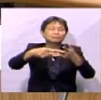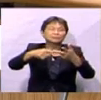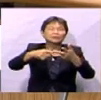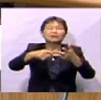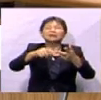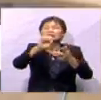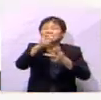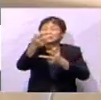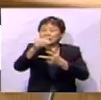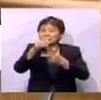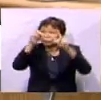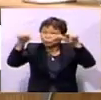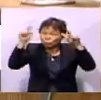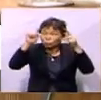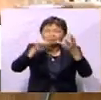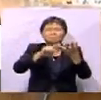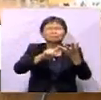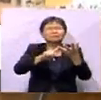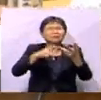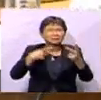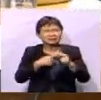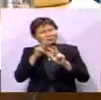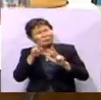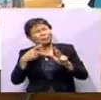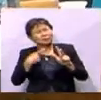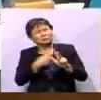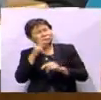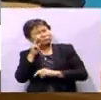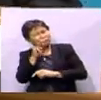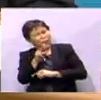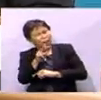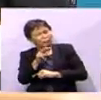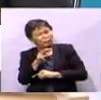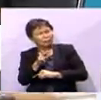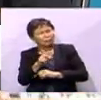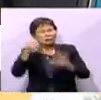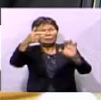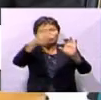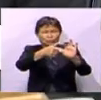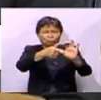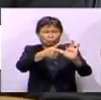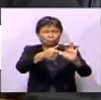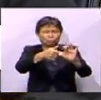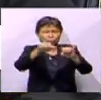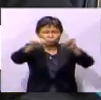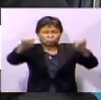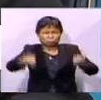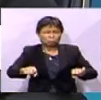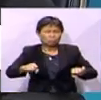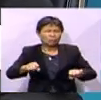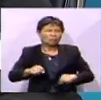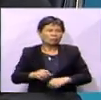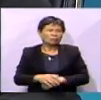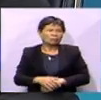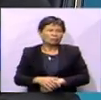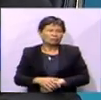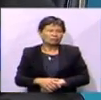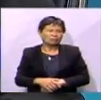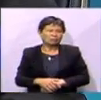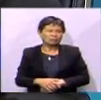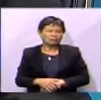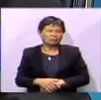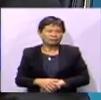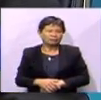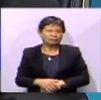siswaza. Kita yang nampak ni sekarang ni petrol station, skim retail kita, prosper retail